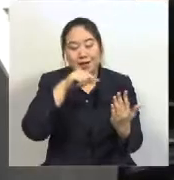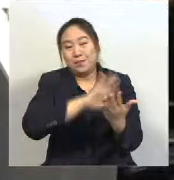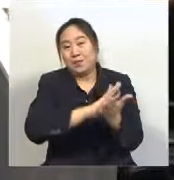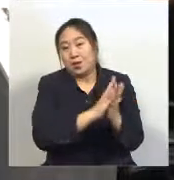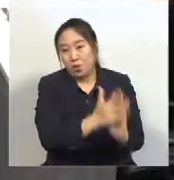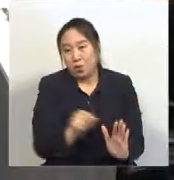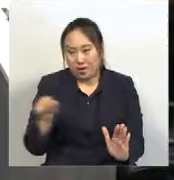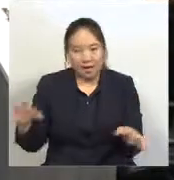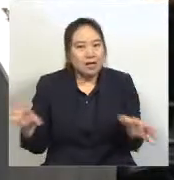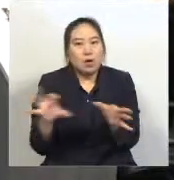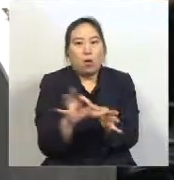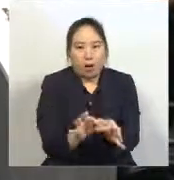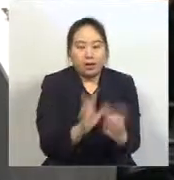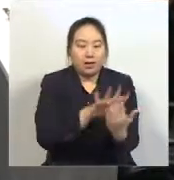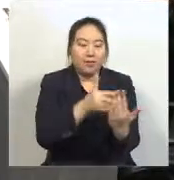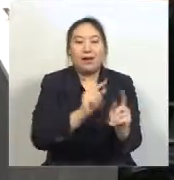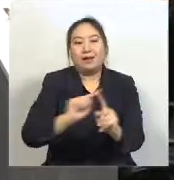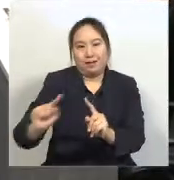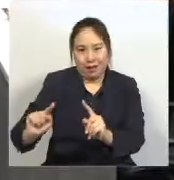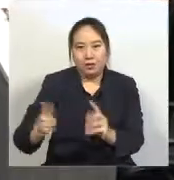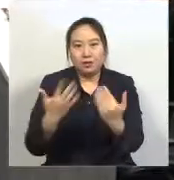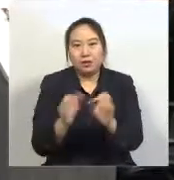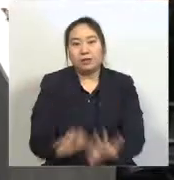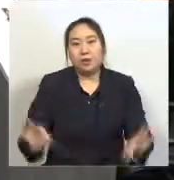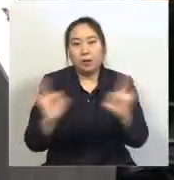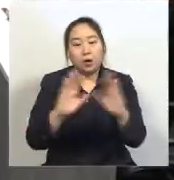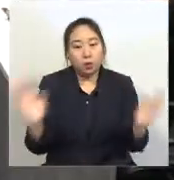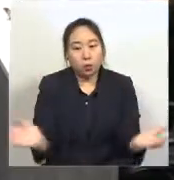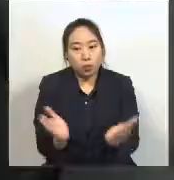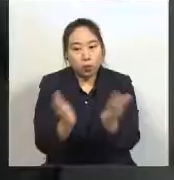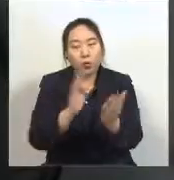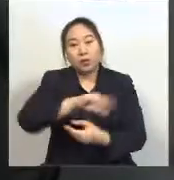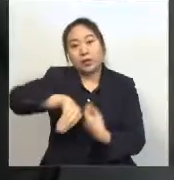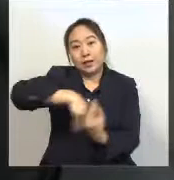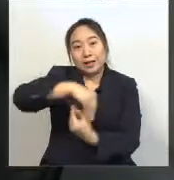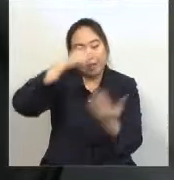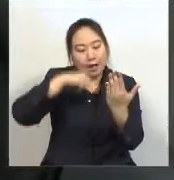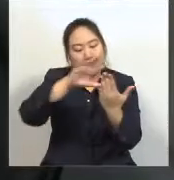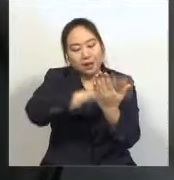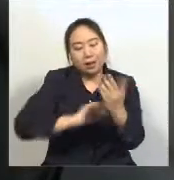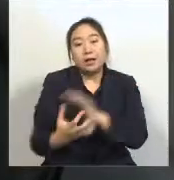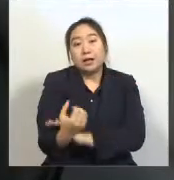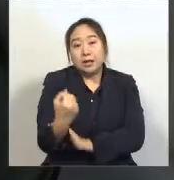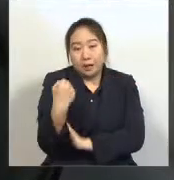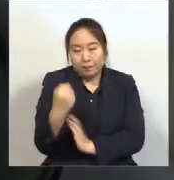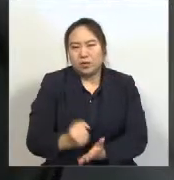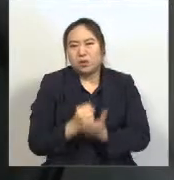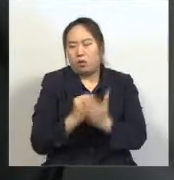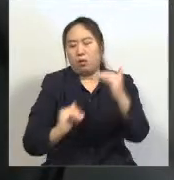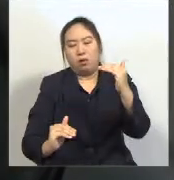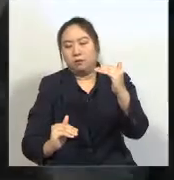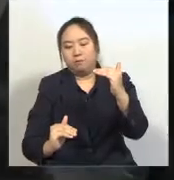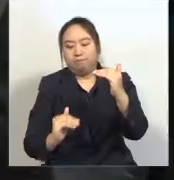ศรวมไปถึงแผนและนโยบายต่างๆมุ่งเน้นการสร้างความเข้มแข็งให้กับเศรษฐกิจภายในประเทศลดความเหลื่อม